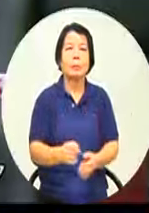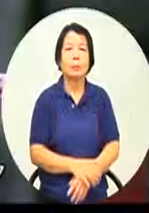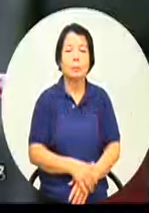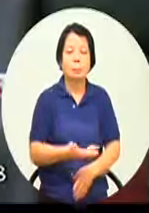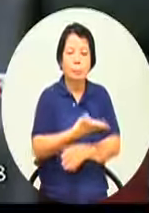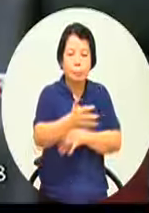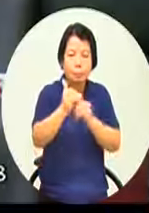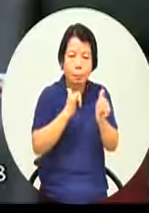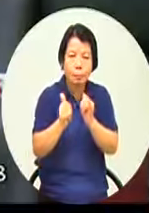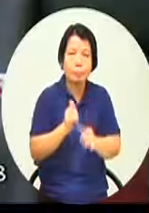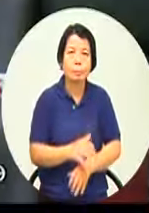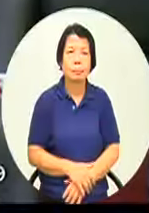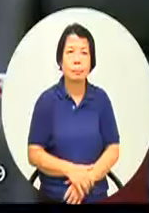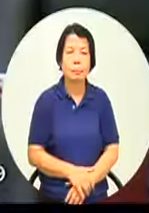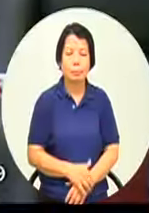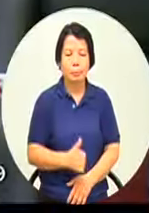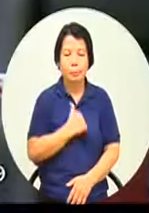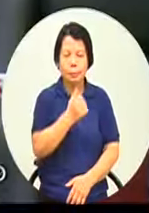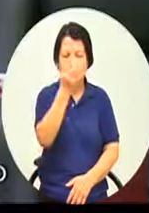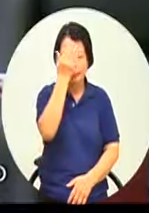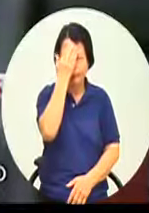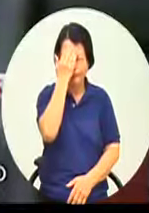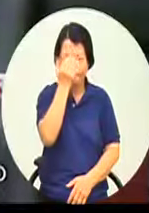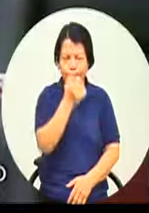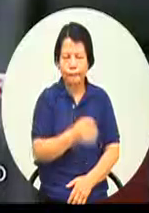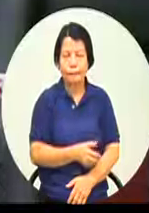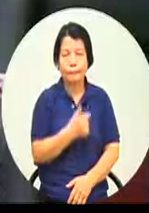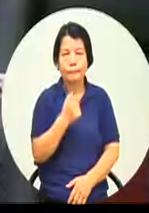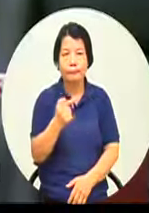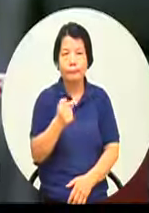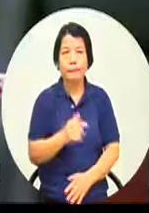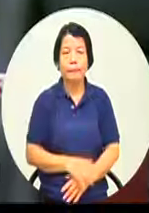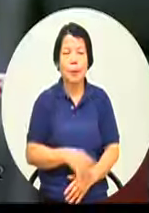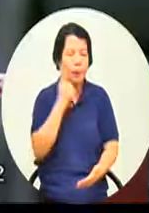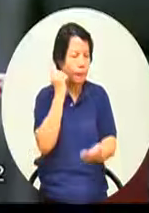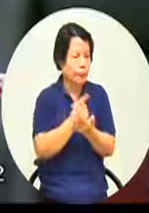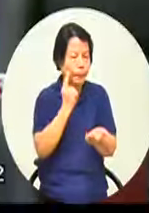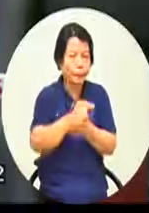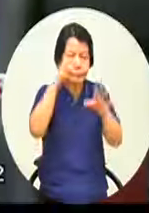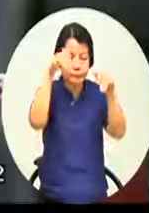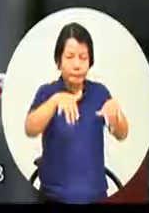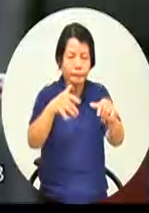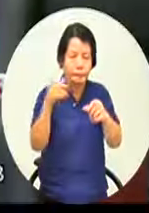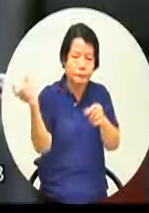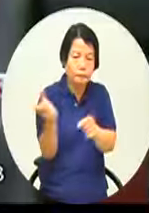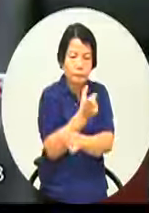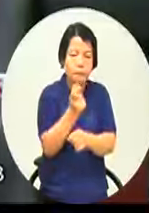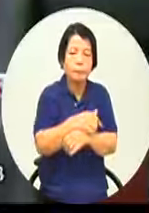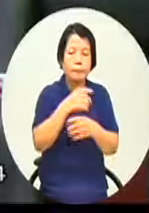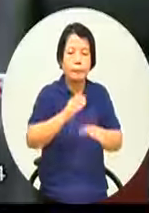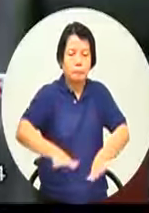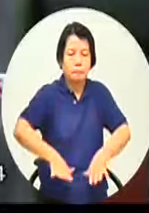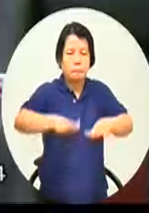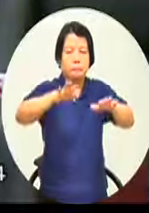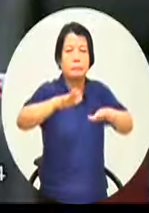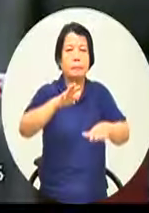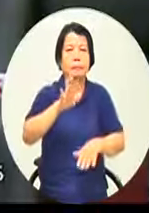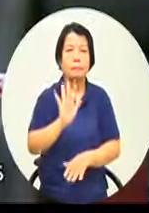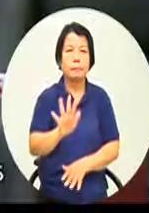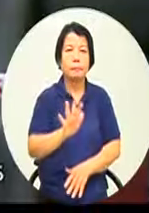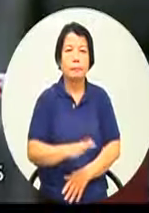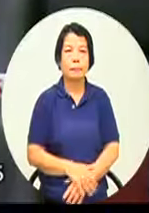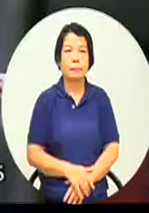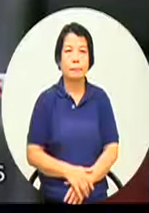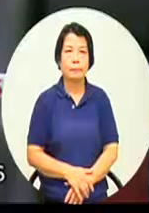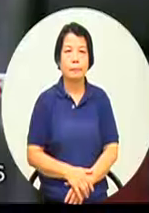名哦。诶，真正烦恼说每次哦下雨呀、啊，台风来就淹水哦，所以希望